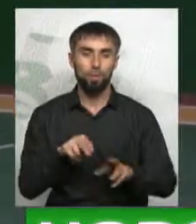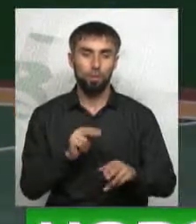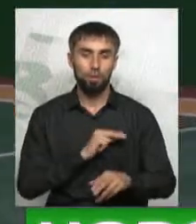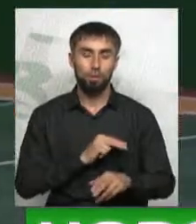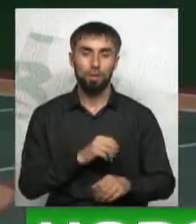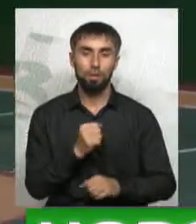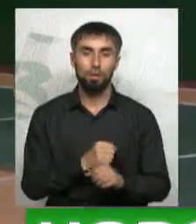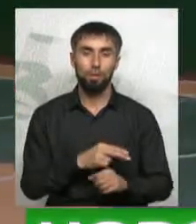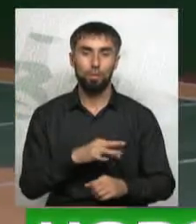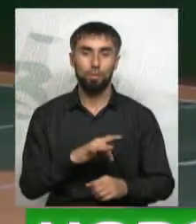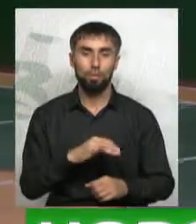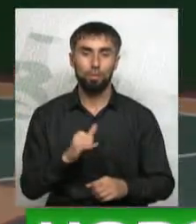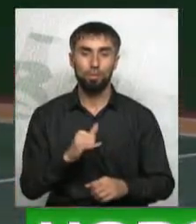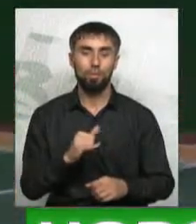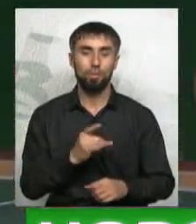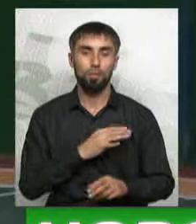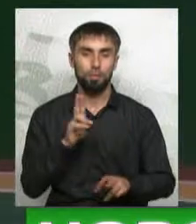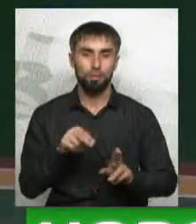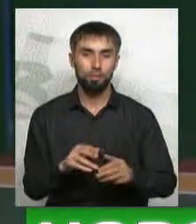сделали покраску, побелку,